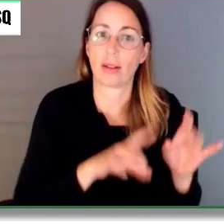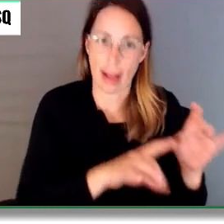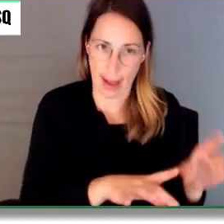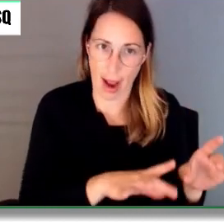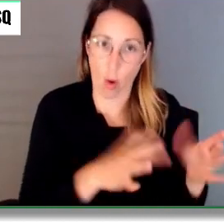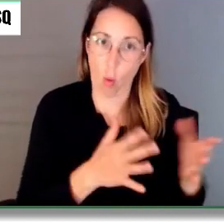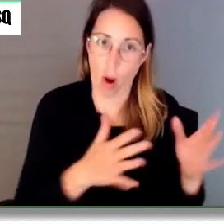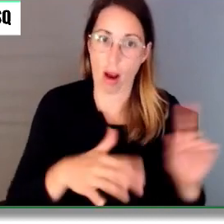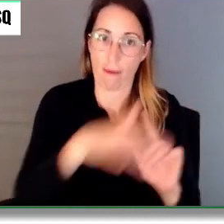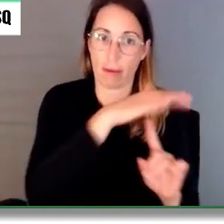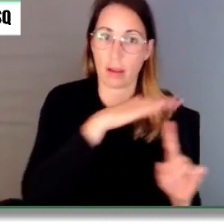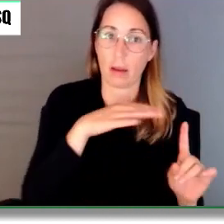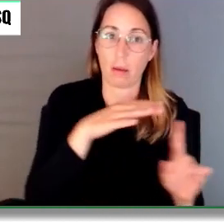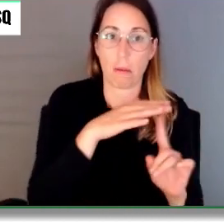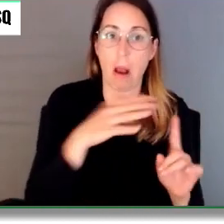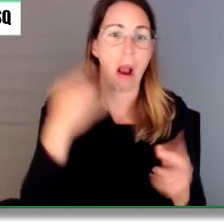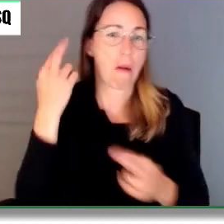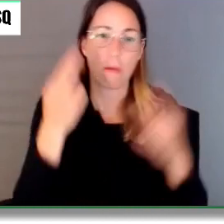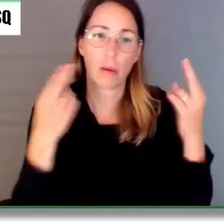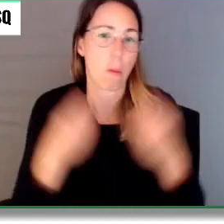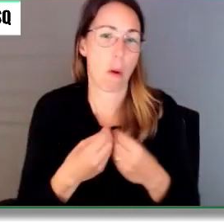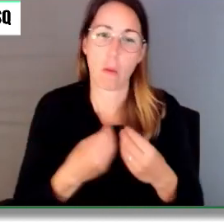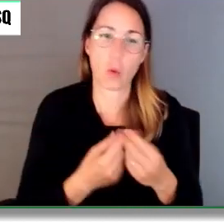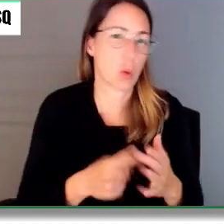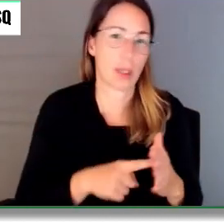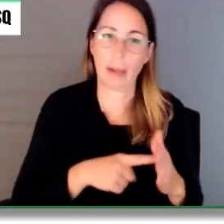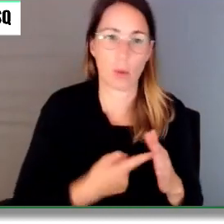grande réflexion au début